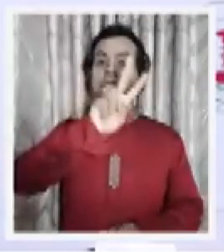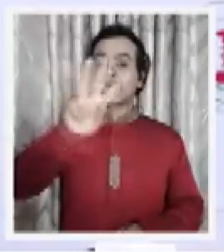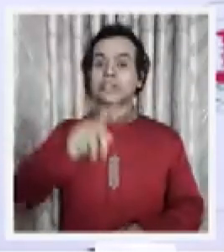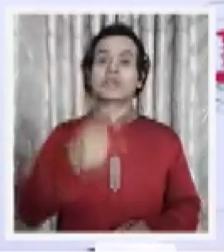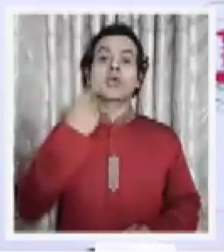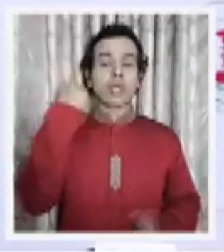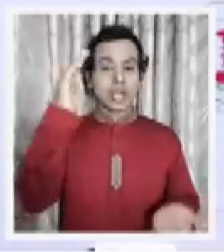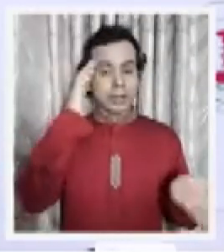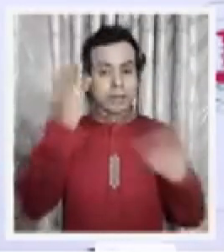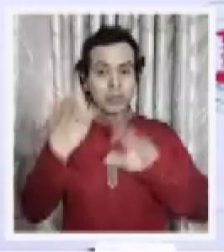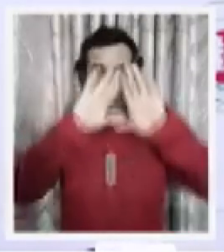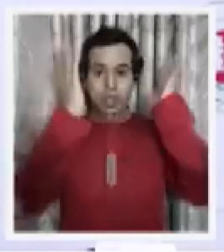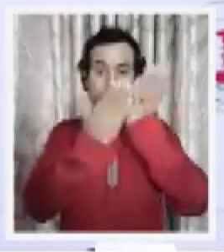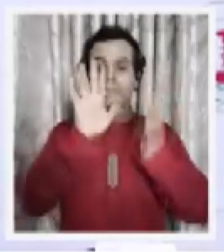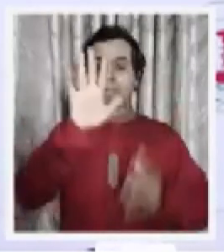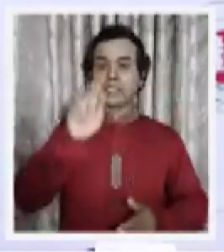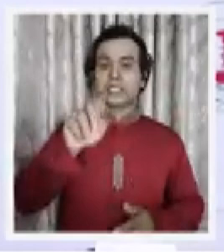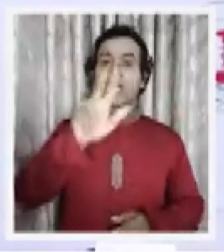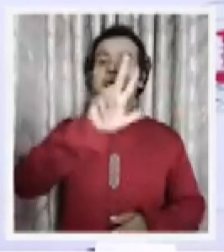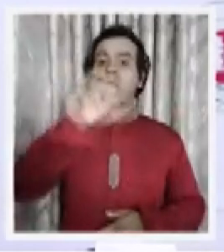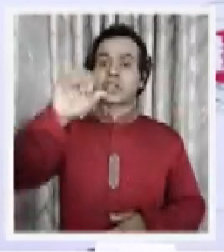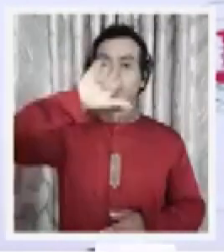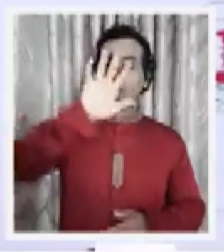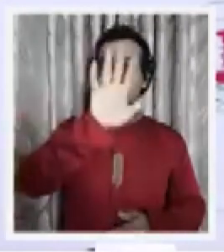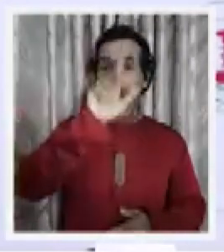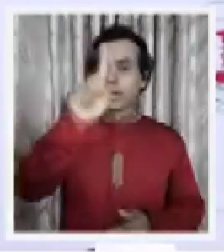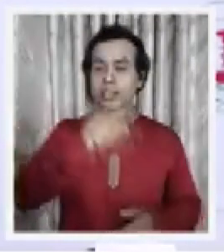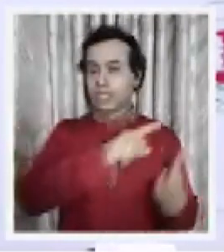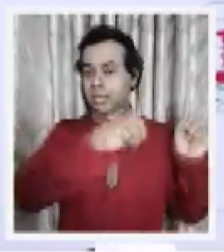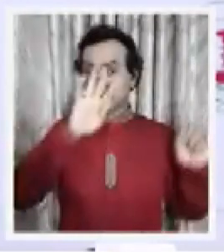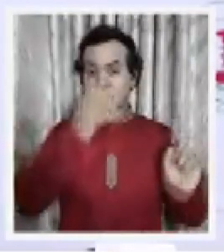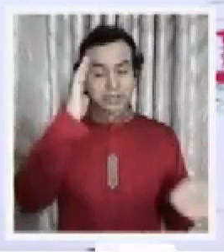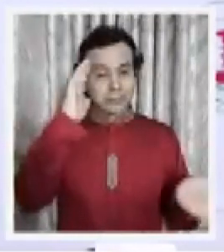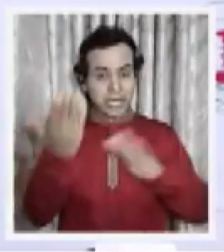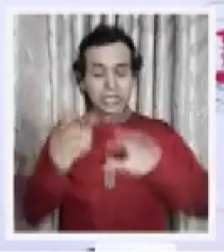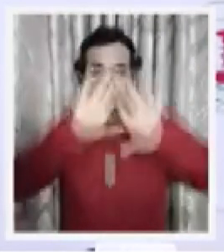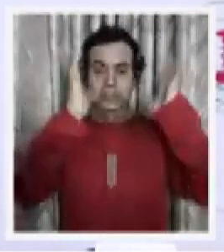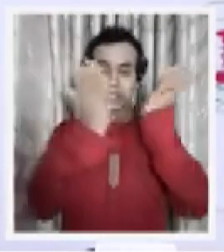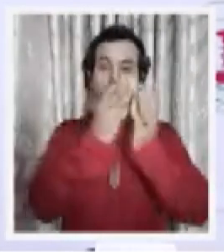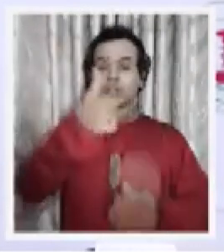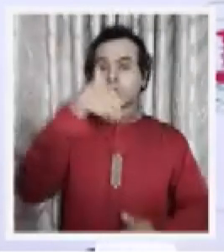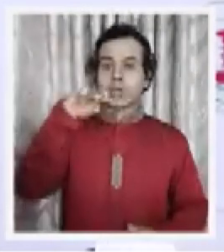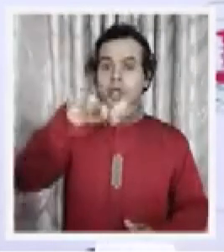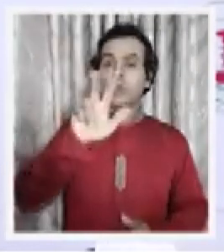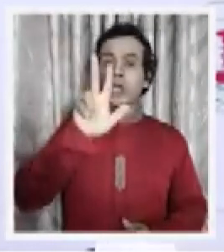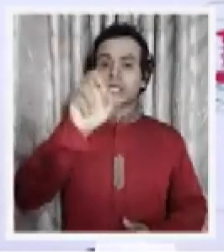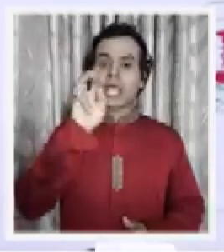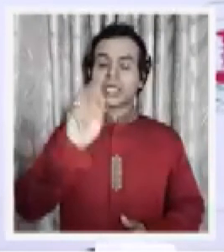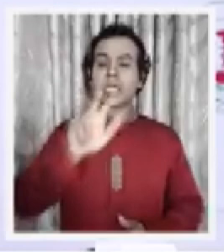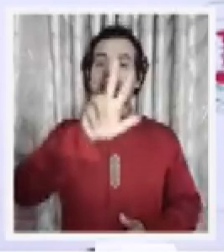1,76,60,523 জন। 24 ঘন্টায় বিশ্বে মৃত্যুবরণ করেছেন 5,851 জন এবং এ পর্যন্ত মৃত্যুবরণ করেছেন বিশ্বে